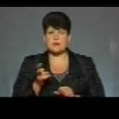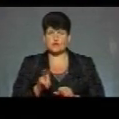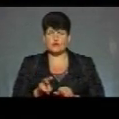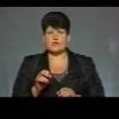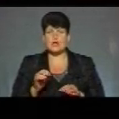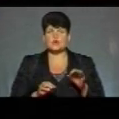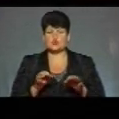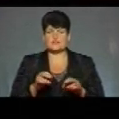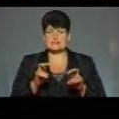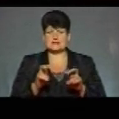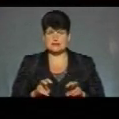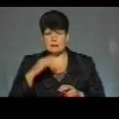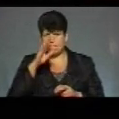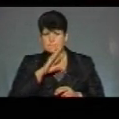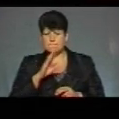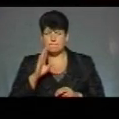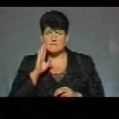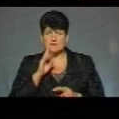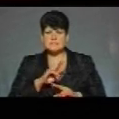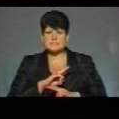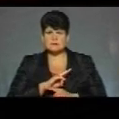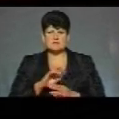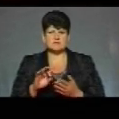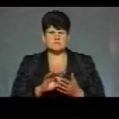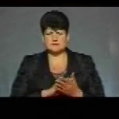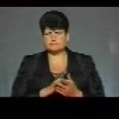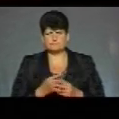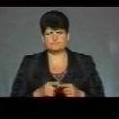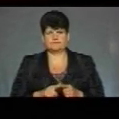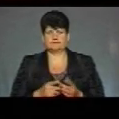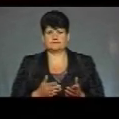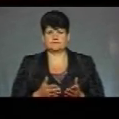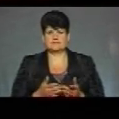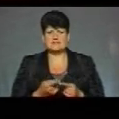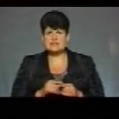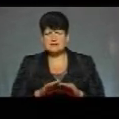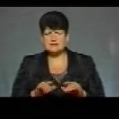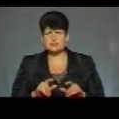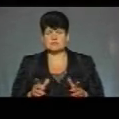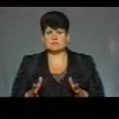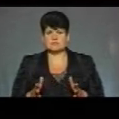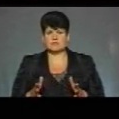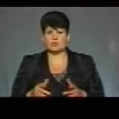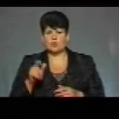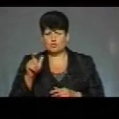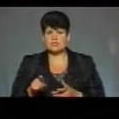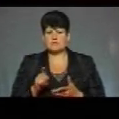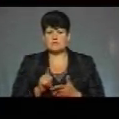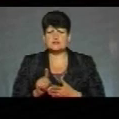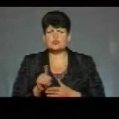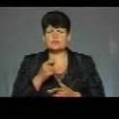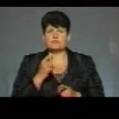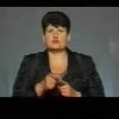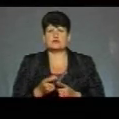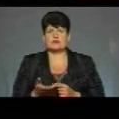судове засідання. Батьки загиблого Віталія Гнатишина відреагували на це. Це не дитячий садик, це людина повинна за щось відповідати.